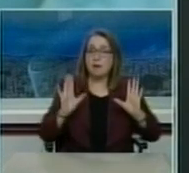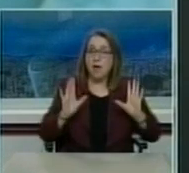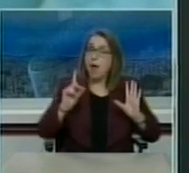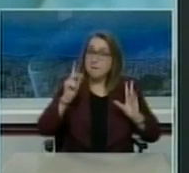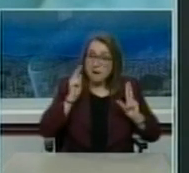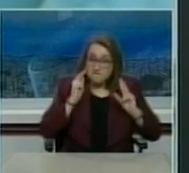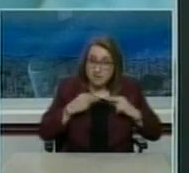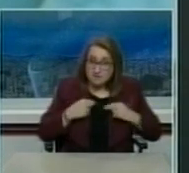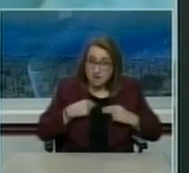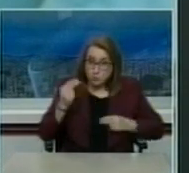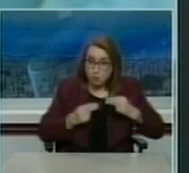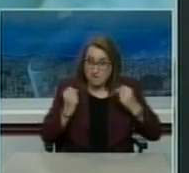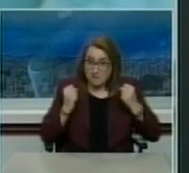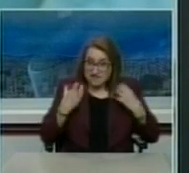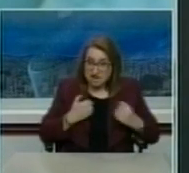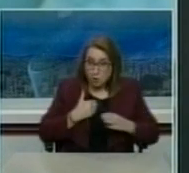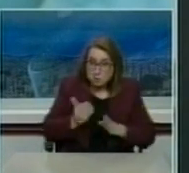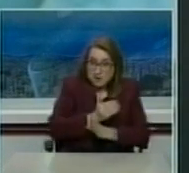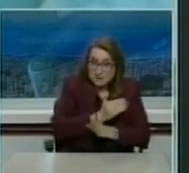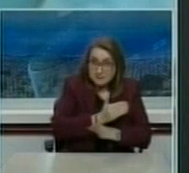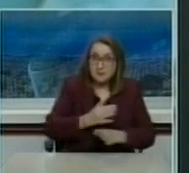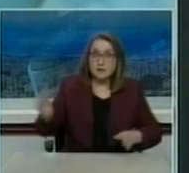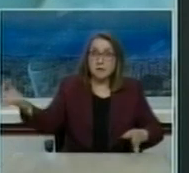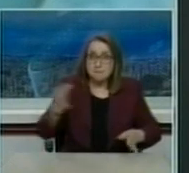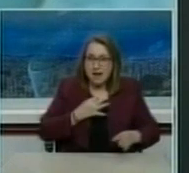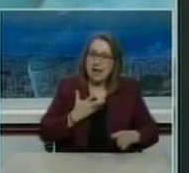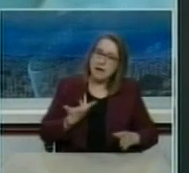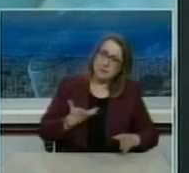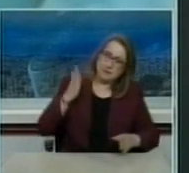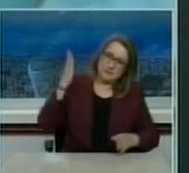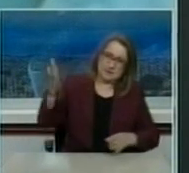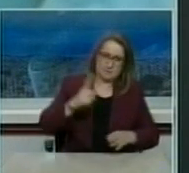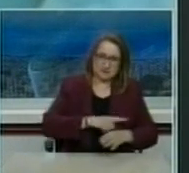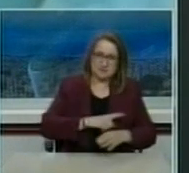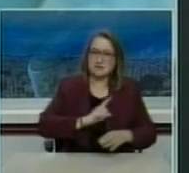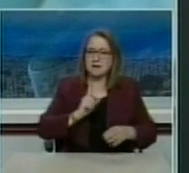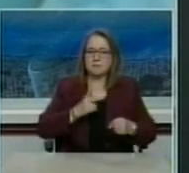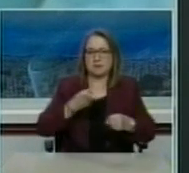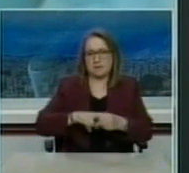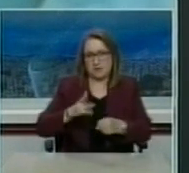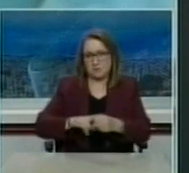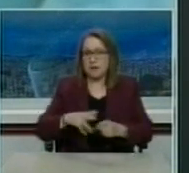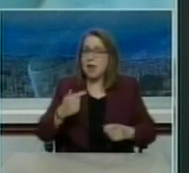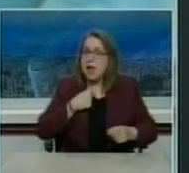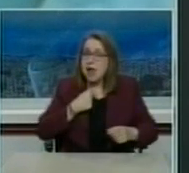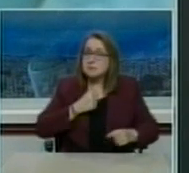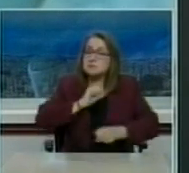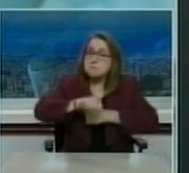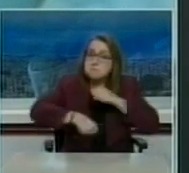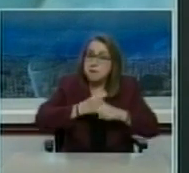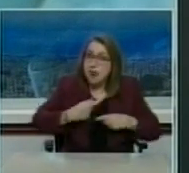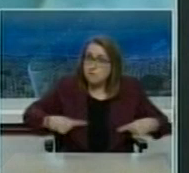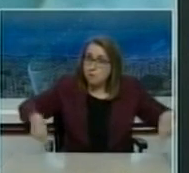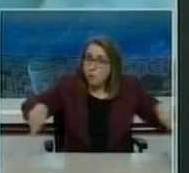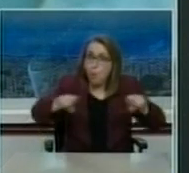τους δόθηκε η κατάλληλη οδηγία ή δεν ακολούθησαν τη σωστή οδηγία. Πάντα πρέπει να είναι σε επαγρύπνηση και ο πολίτης. Μαζί παλεύουμε τον